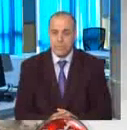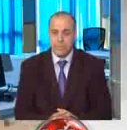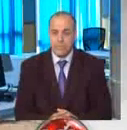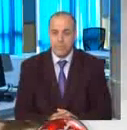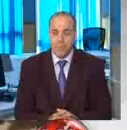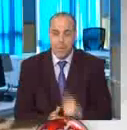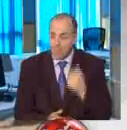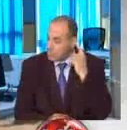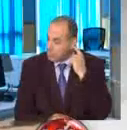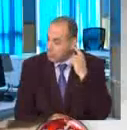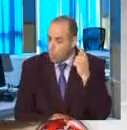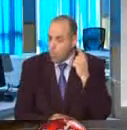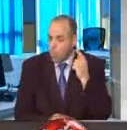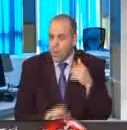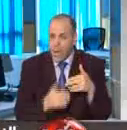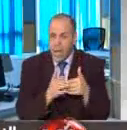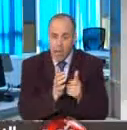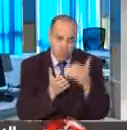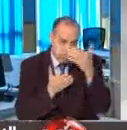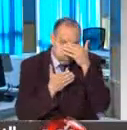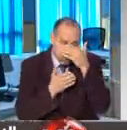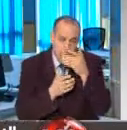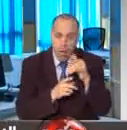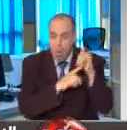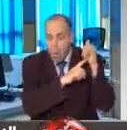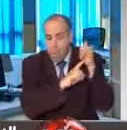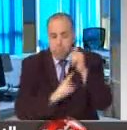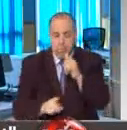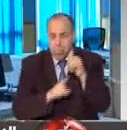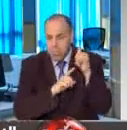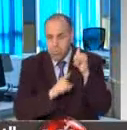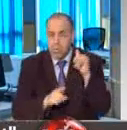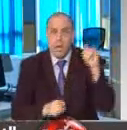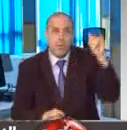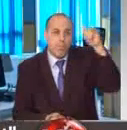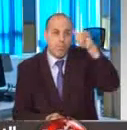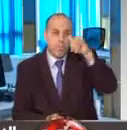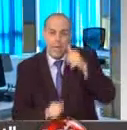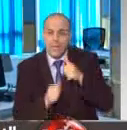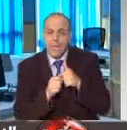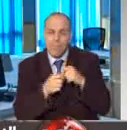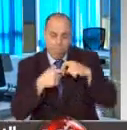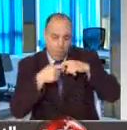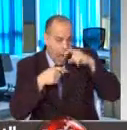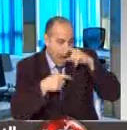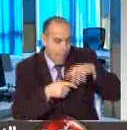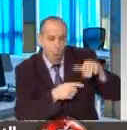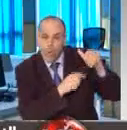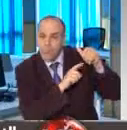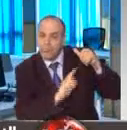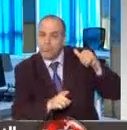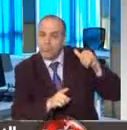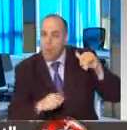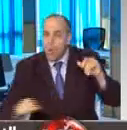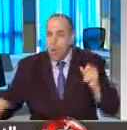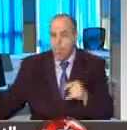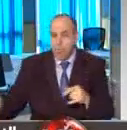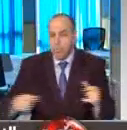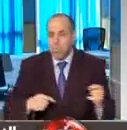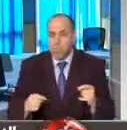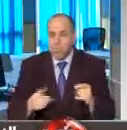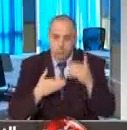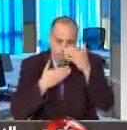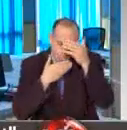أعلنت مصادر من المقاومة اليمنية أن غارات جوية نفذتها طائرات تابعة للتحالف العربي واشتباكات مع